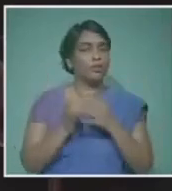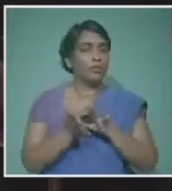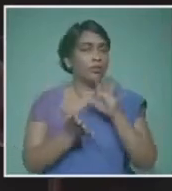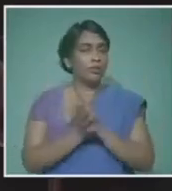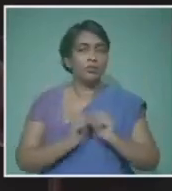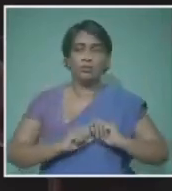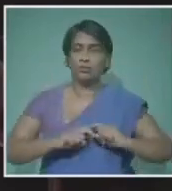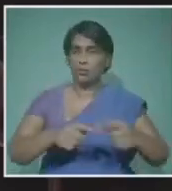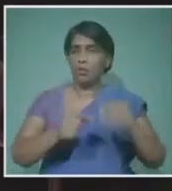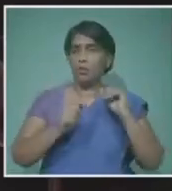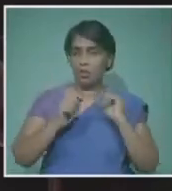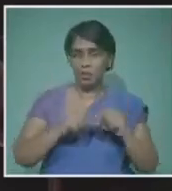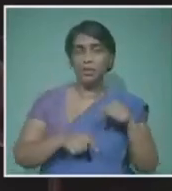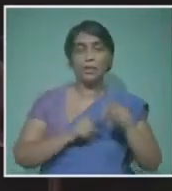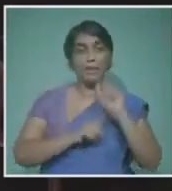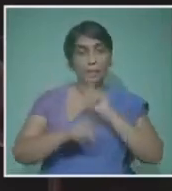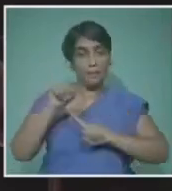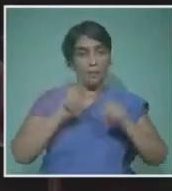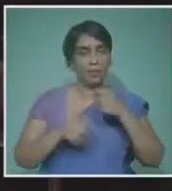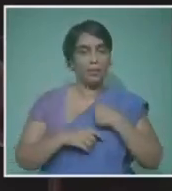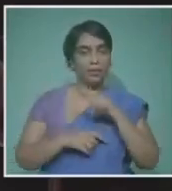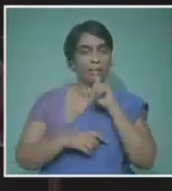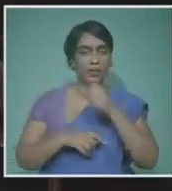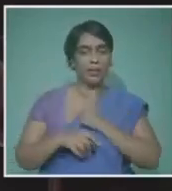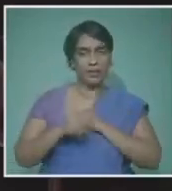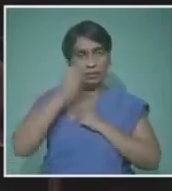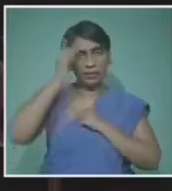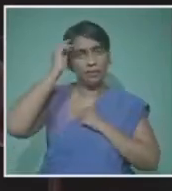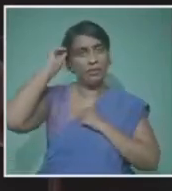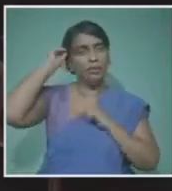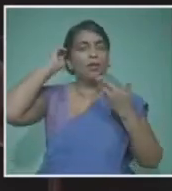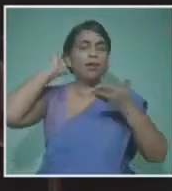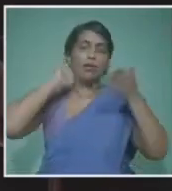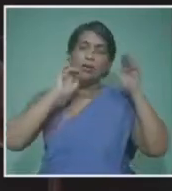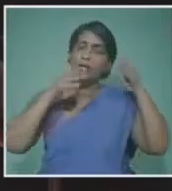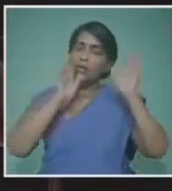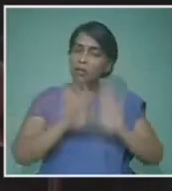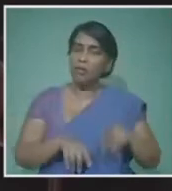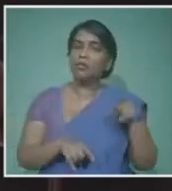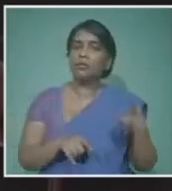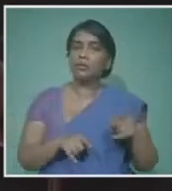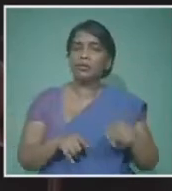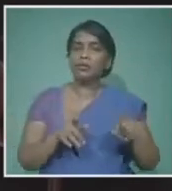පියවර කුමද්ද යන්නත් මේ සභාවෙන් මම විමසන්න කැමති. අවසාන වශයෙන් ගරු නියෝජ්‍ය කතානායකතුමනි